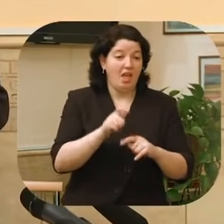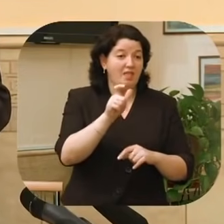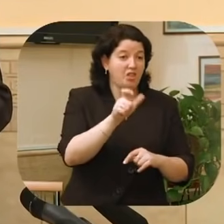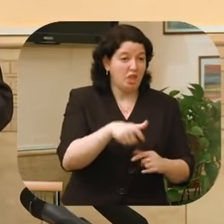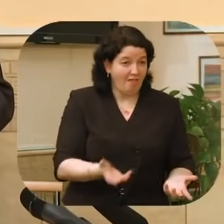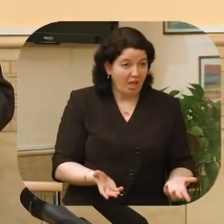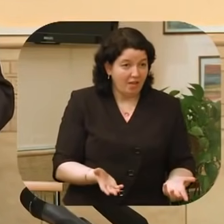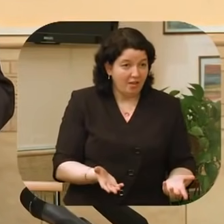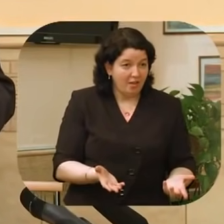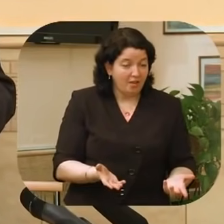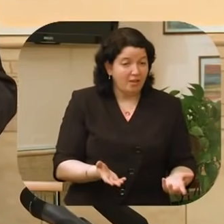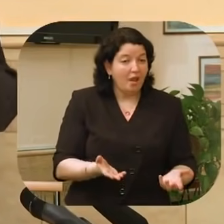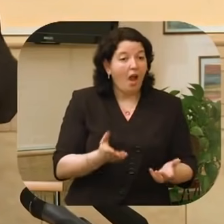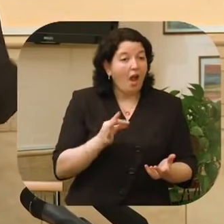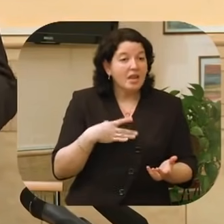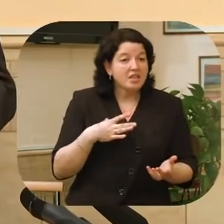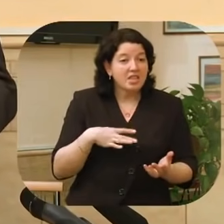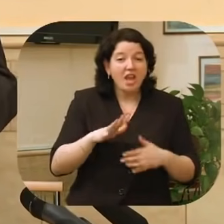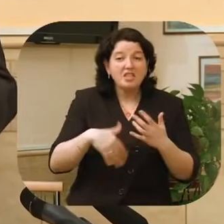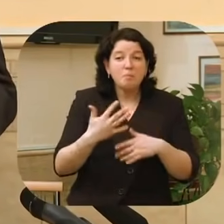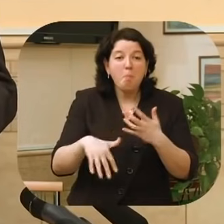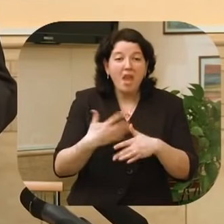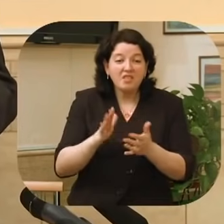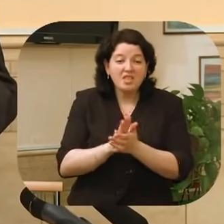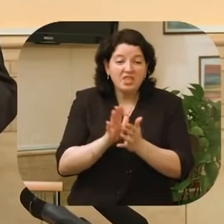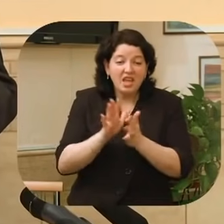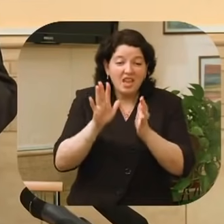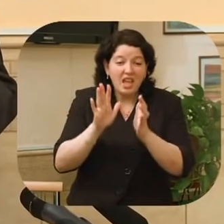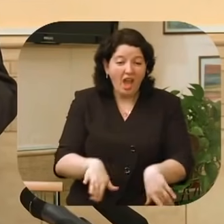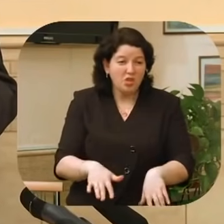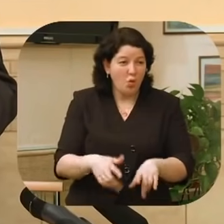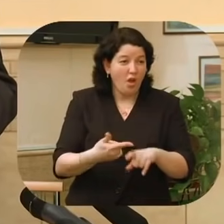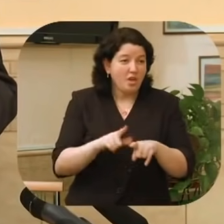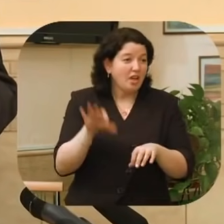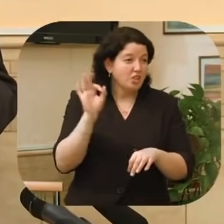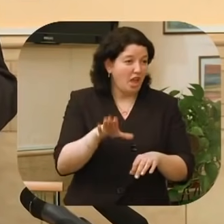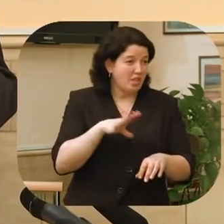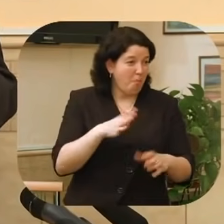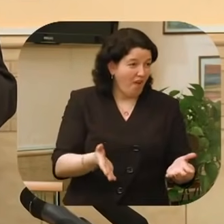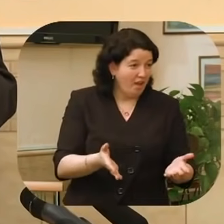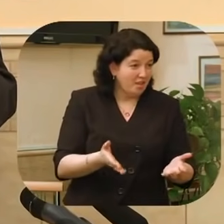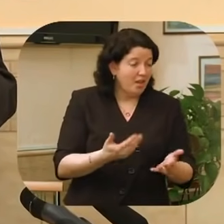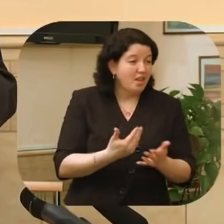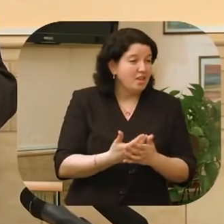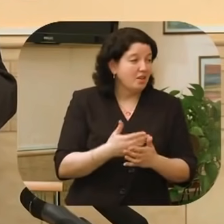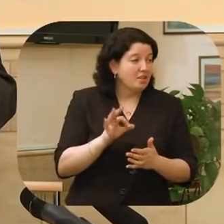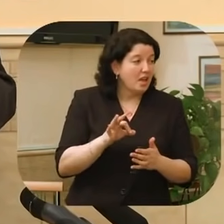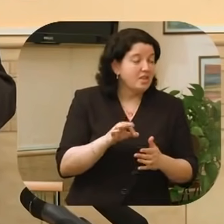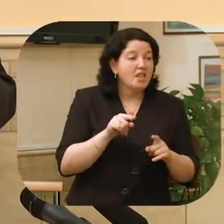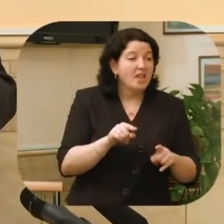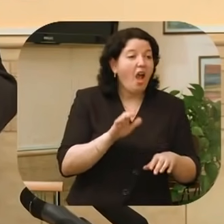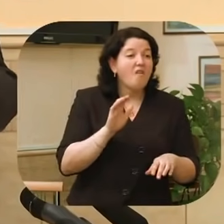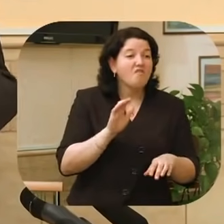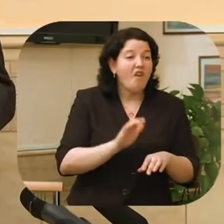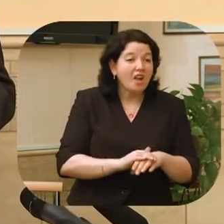человека, а не смешивать его с грязью, как это часто мы делаем. И, кстати, тем